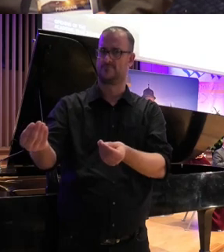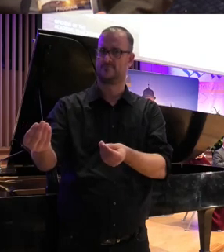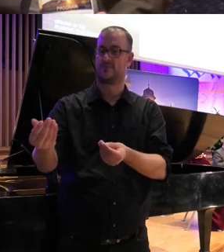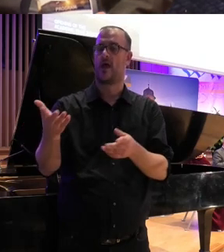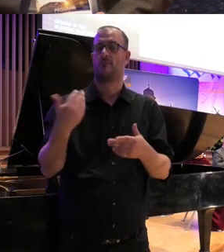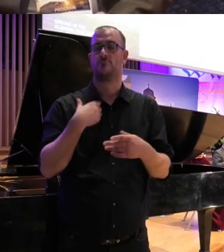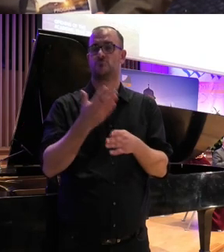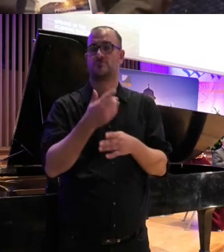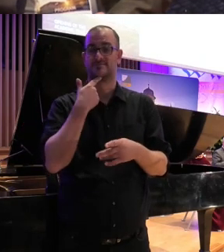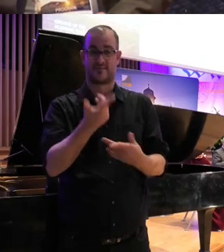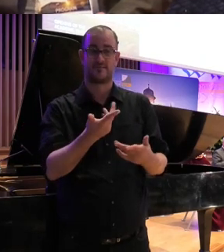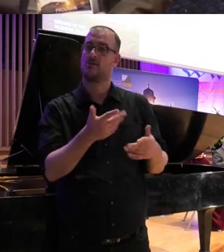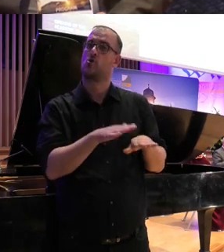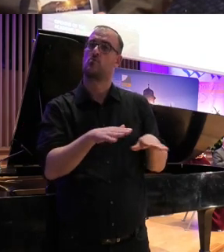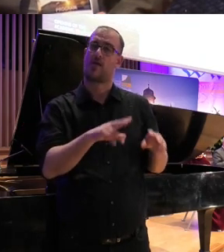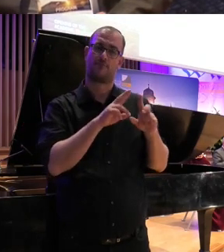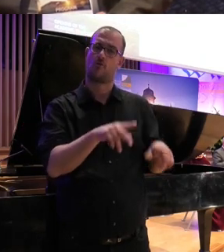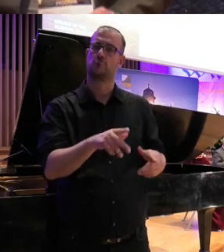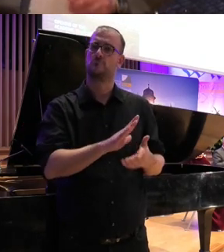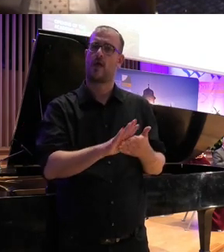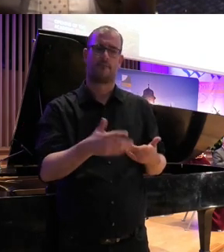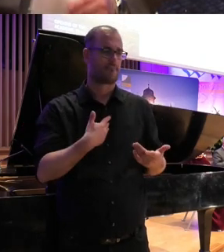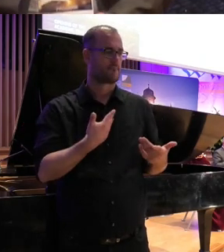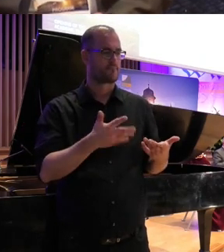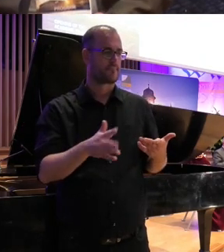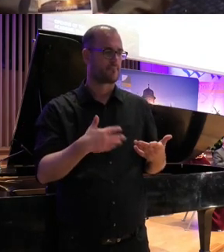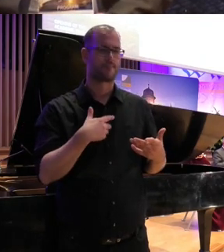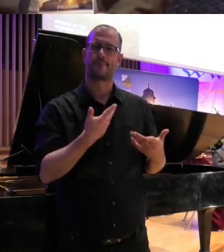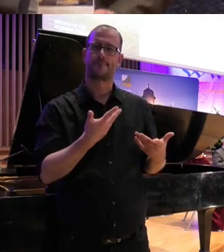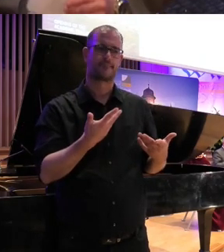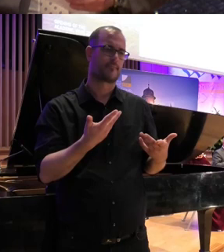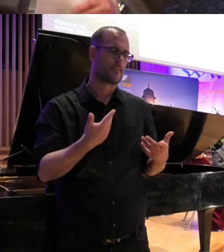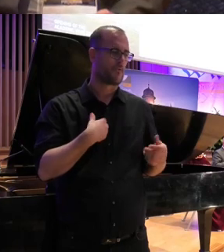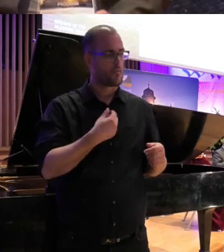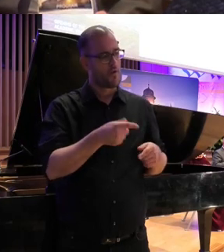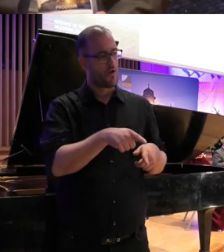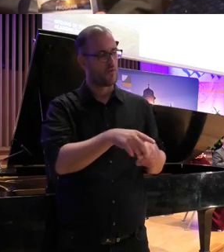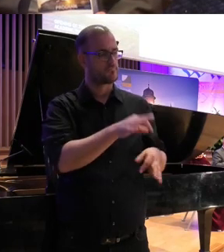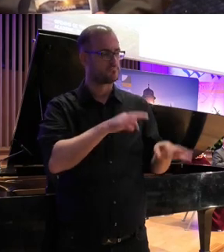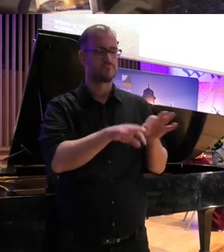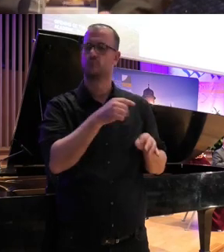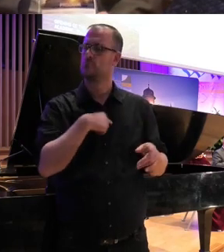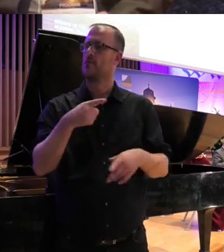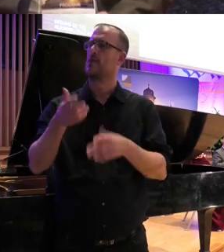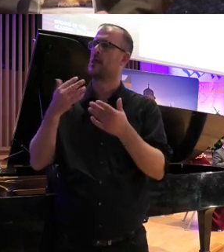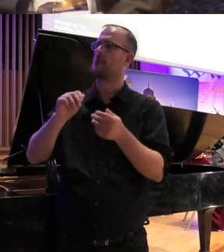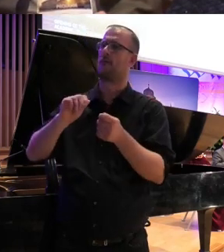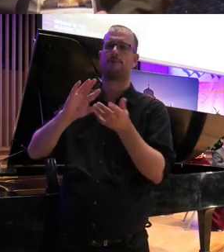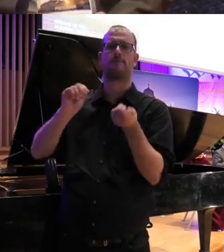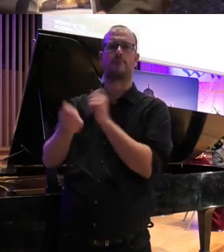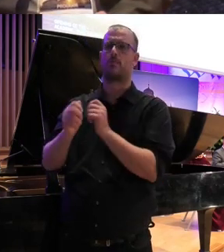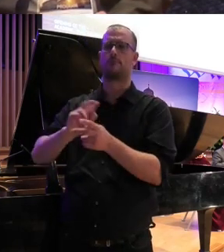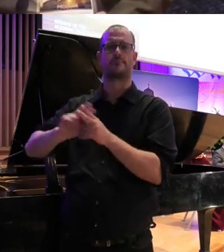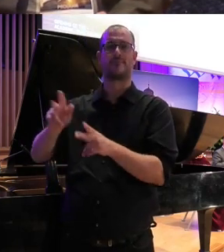habe, Grundlagenforschung ist keine Toolbox. Wir machen keine Tools nur, um Klimawandel zu arbeiten. Grundlagenforschung liefert